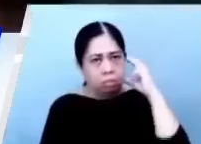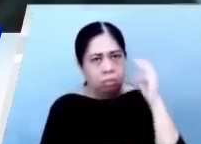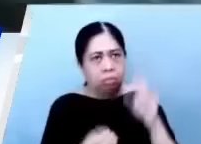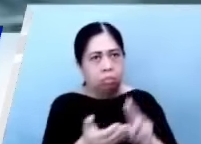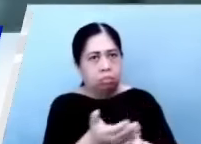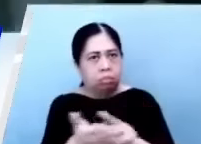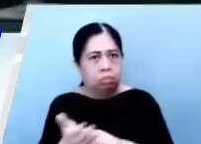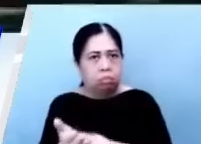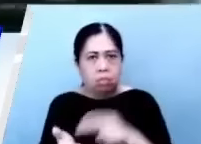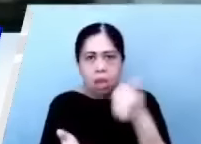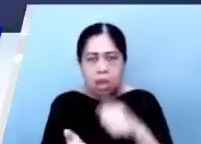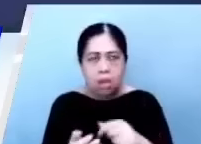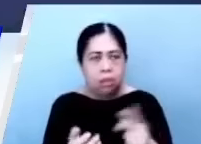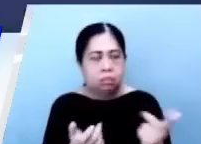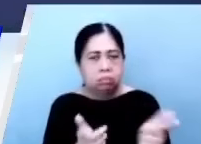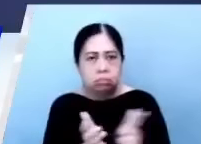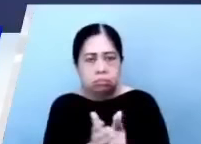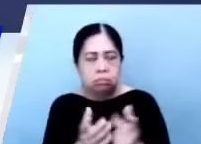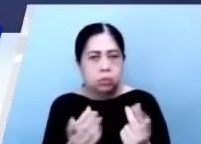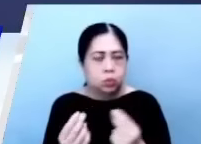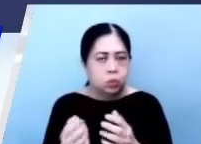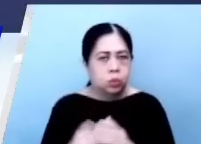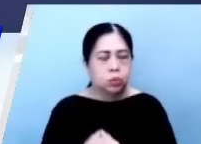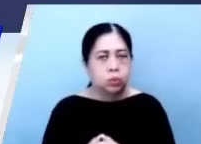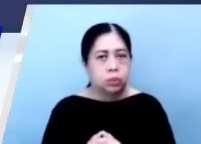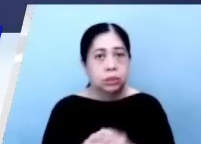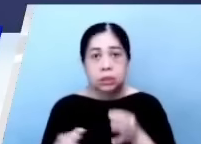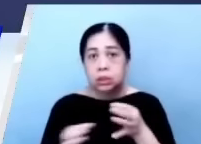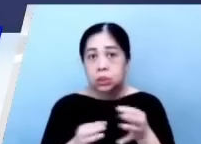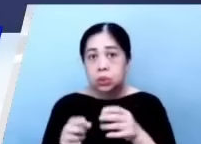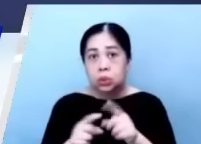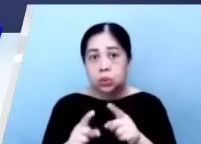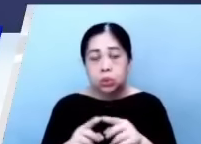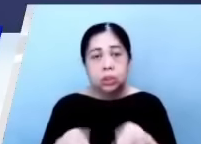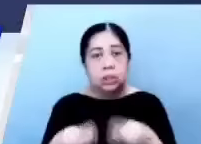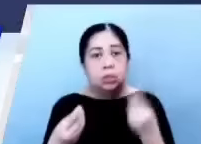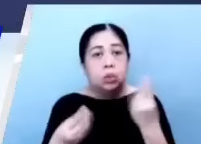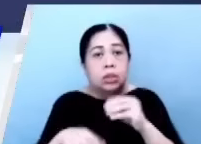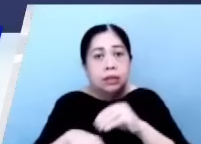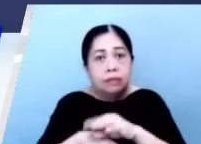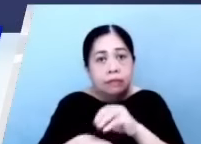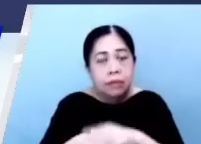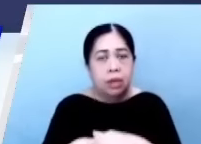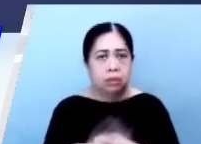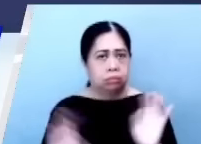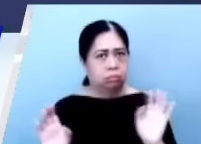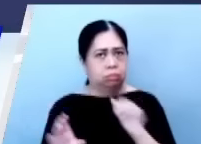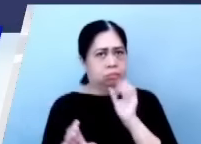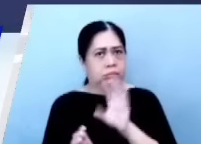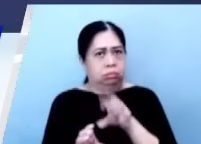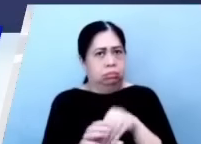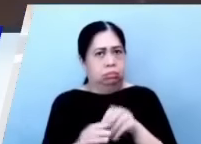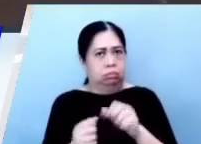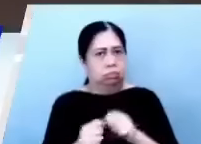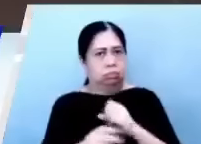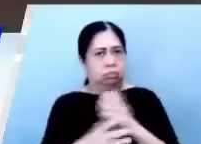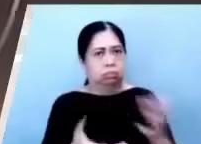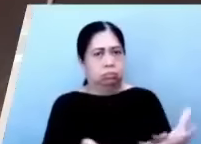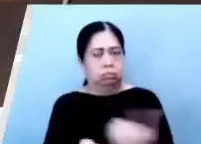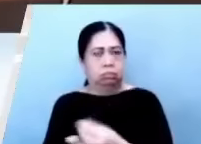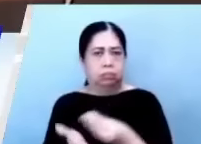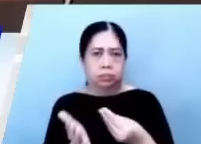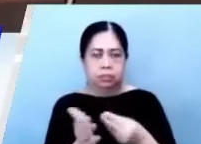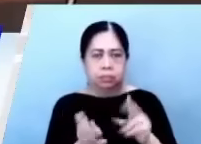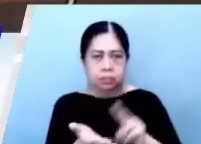anumang illegal na aktibidad. Nilinaw rin niyang nagbigay lang siya ng payo at walang kinalaman sa pangangalap ng pirma. Bukod